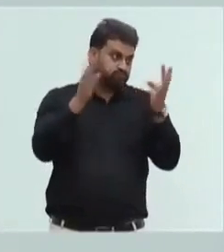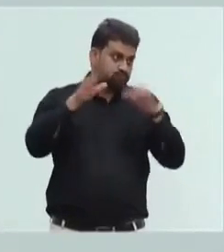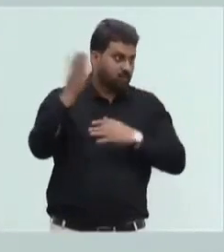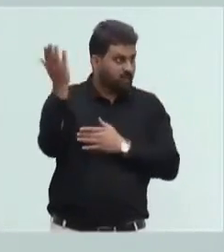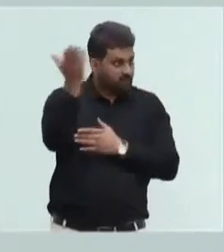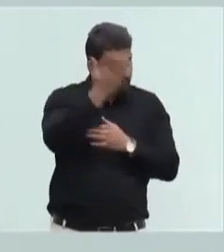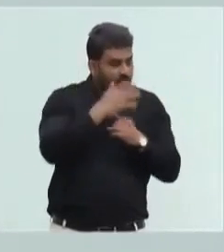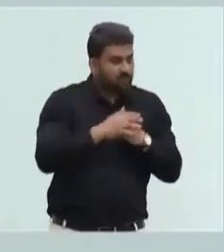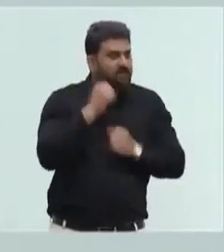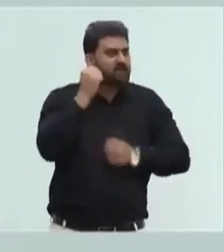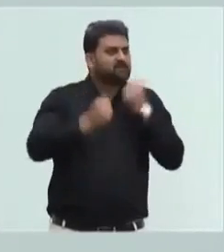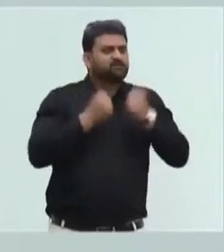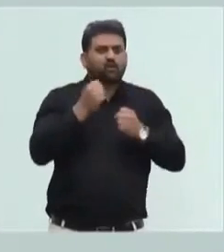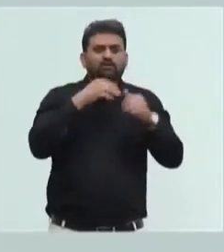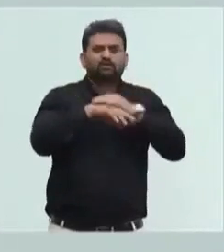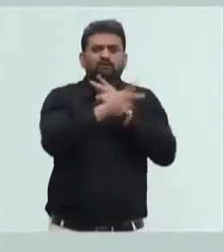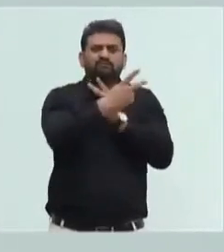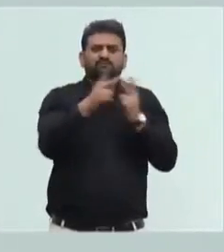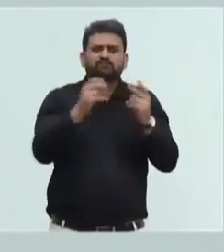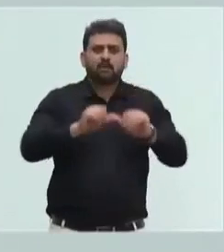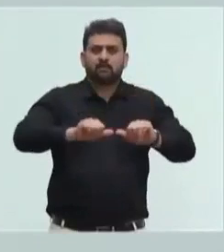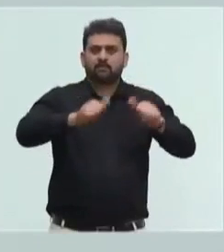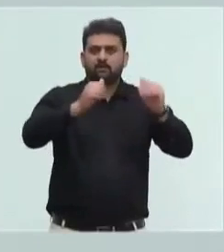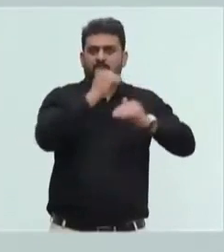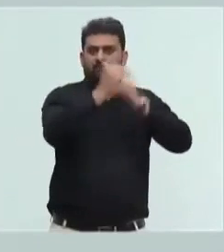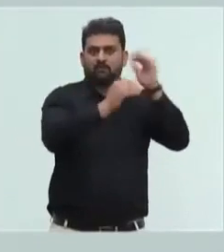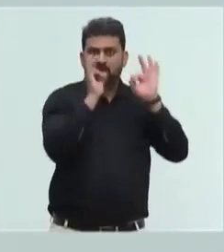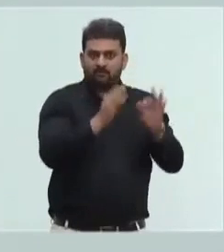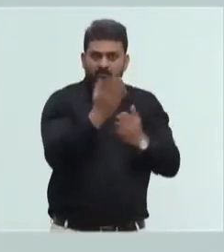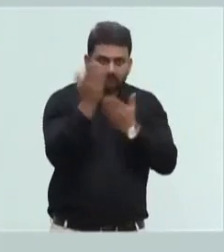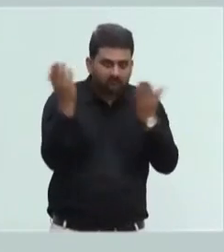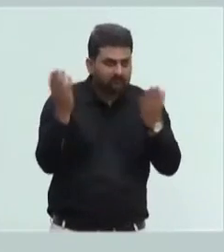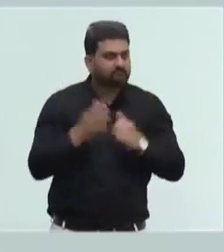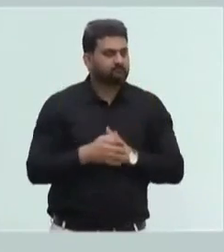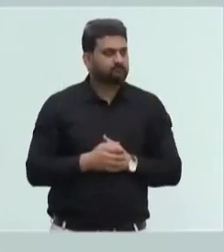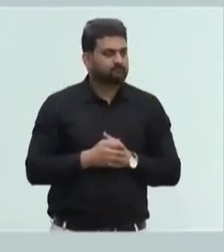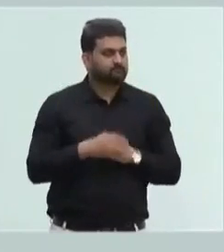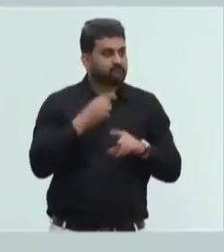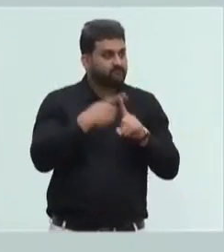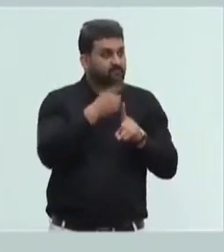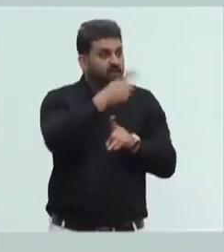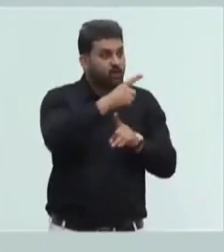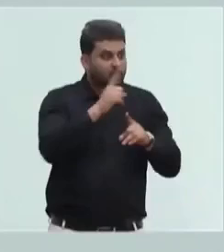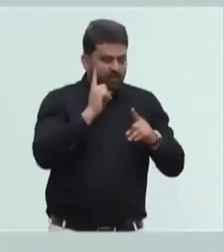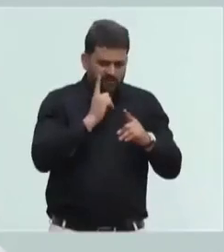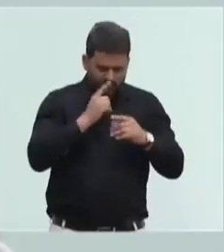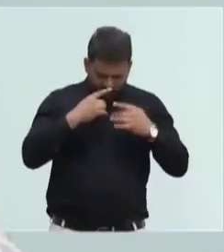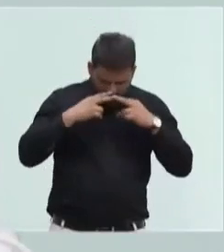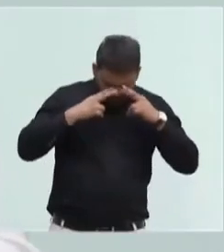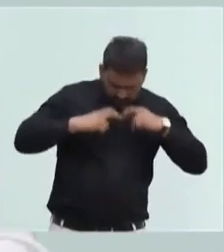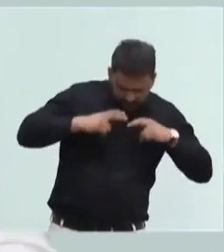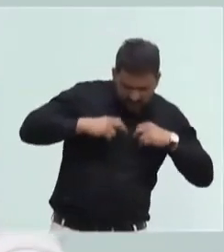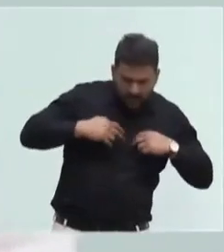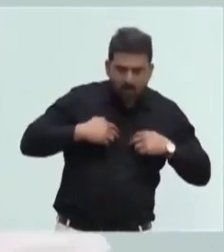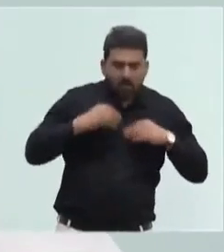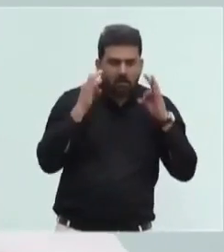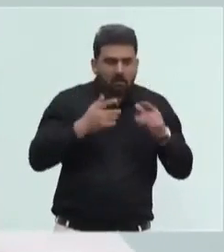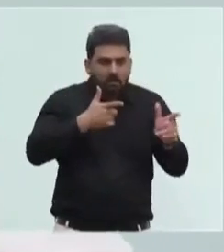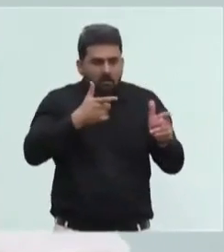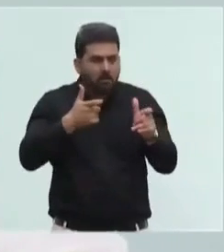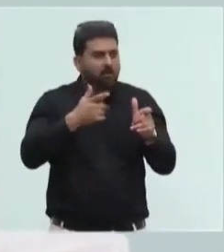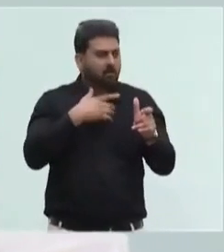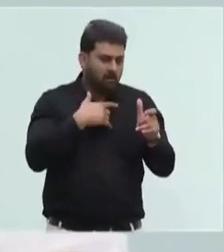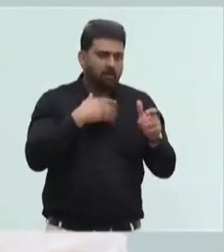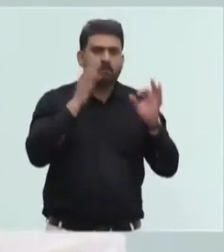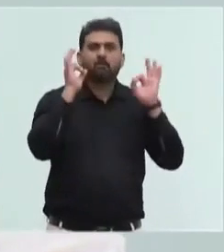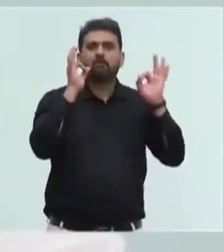कई खेल प्रतिभाओं को आगे लाने में भी मदद मिली है। आपने अपने सामर्थ्य को पहचाना, लेकिन मेरा विश्वास